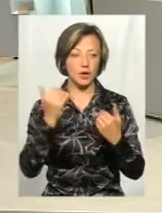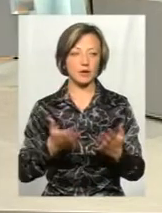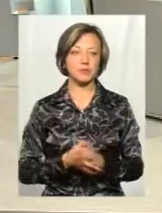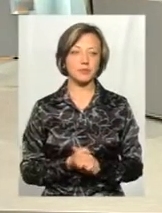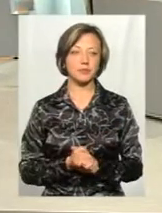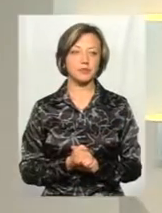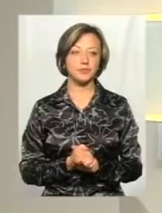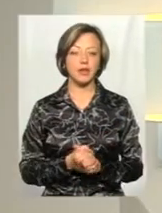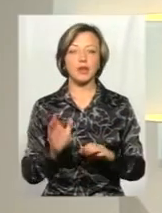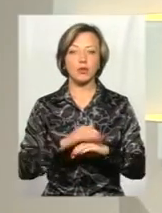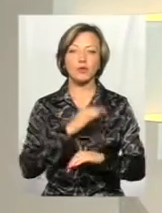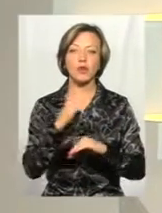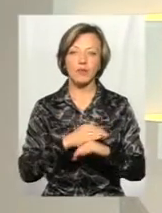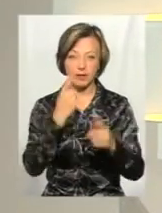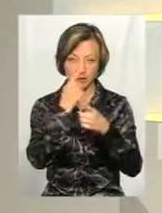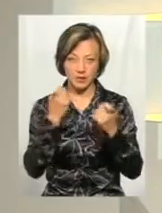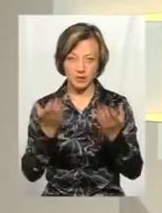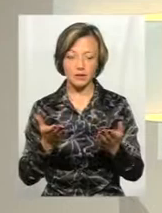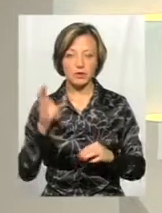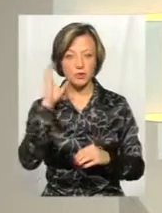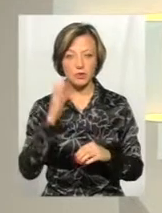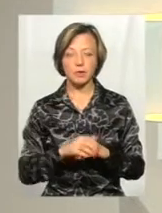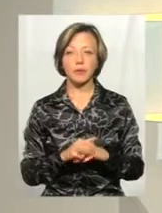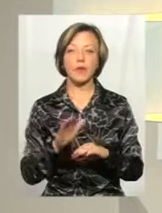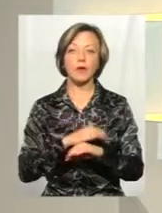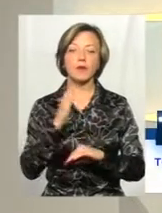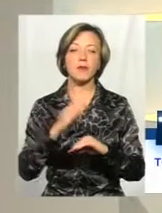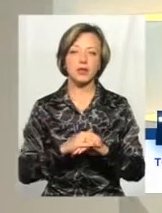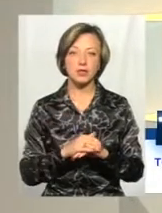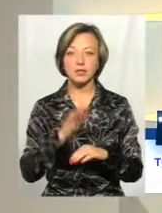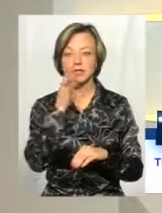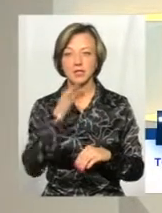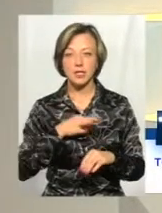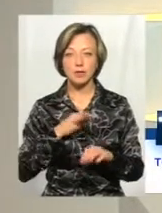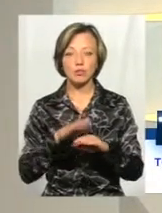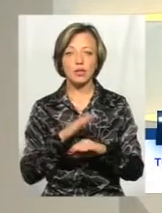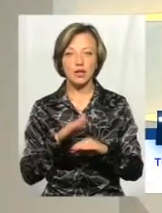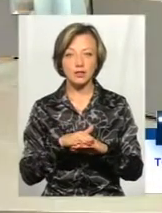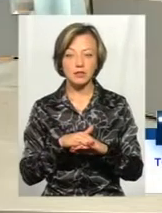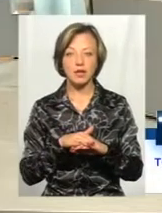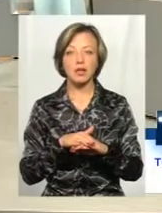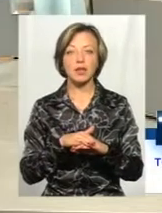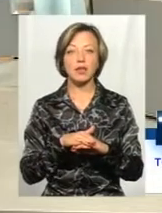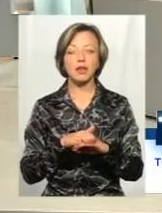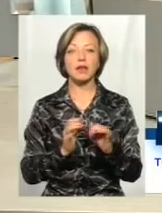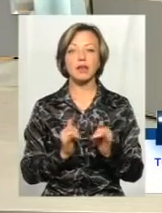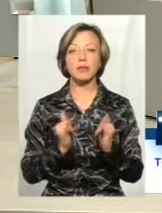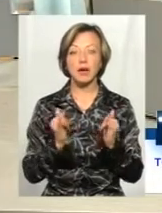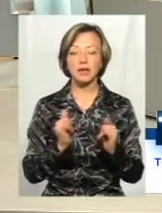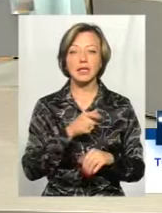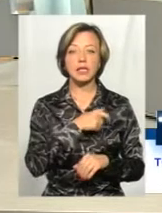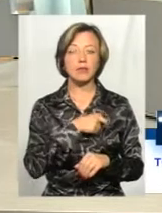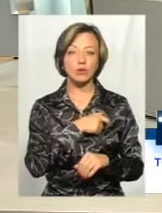його питання. Добрий вечір, ви в ефірі. Слухаємо Добрий вас. Вечір. Добрий вечір. Скажіть, будь ласка, пане